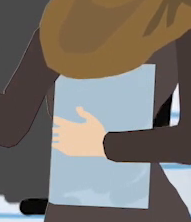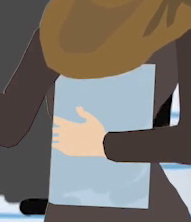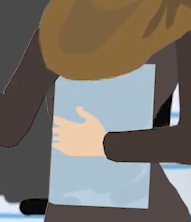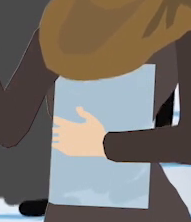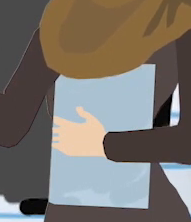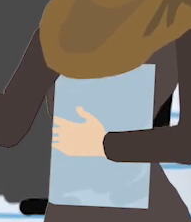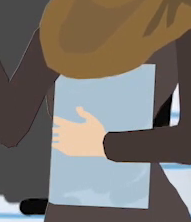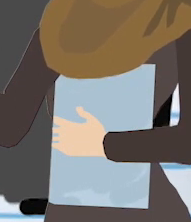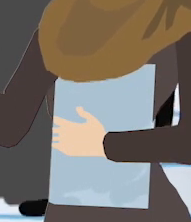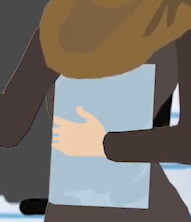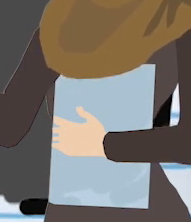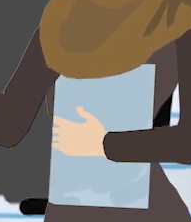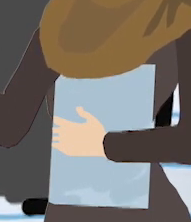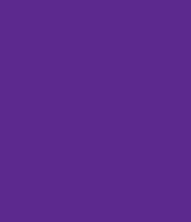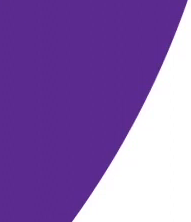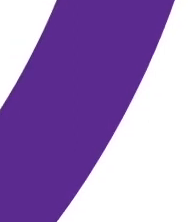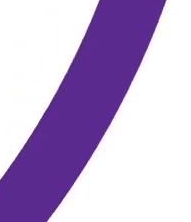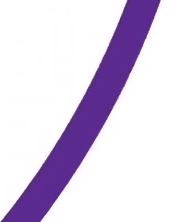tahun sebelumnya